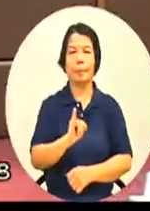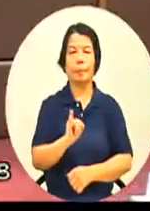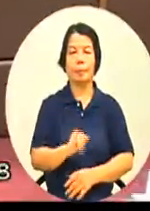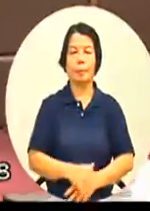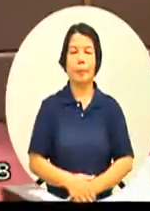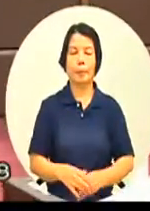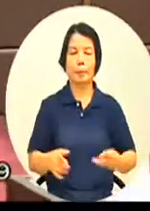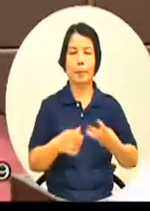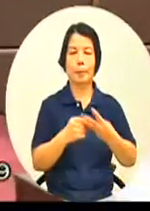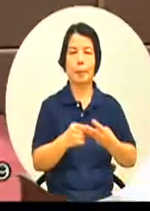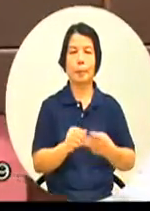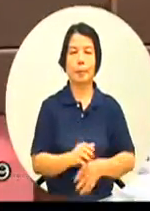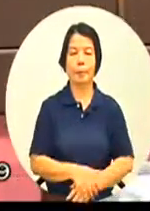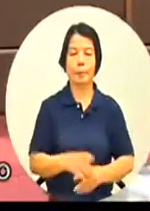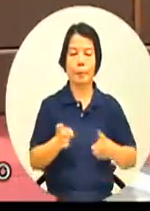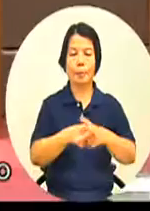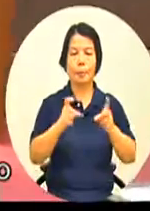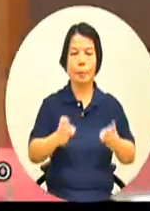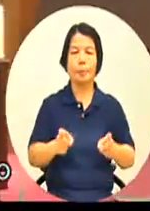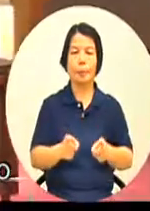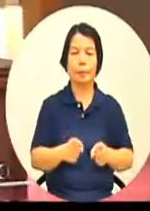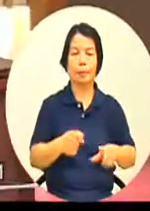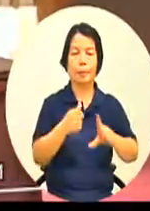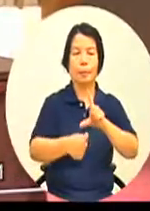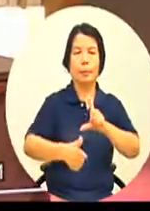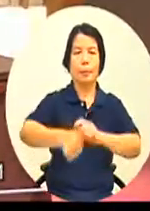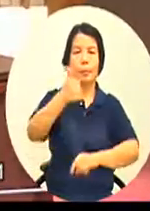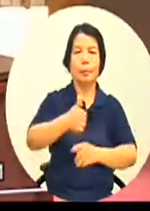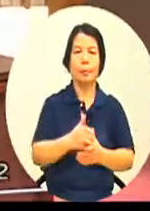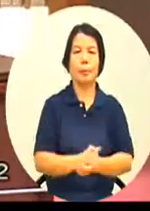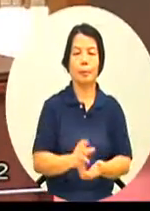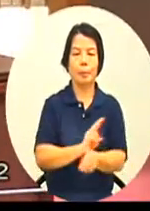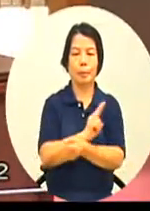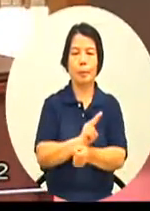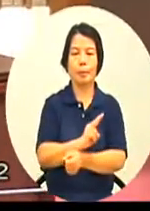那第三位是我们的小港区区长林清义林区长。